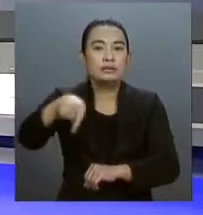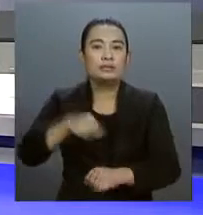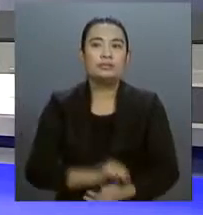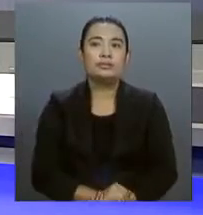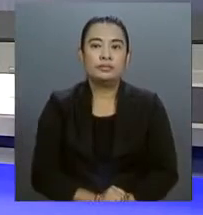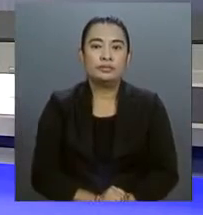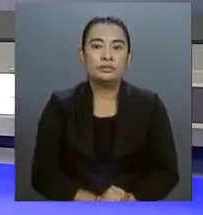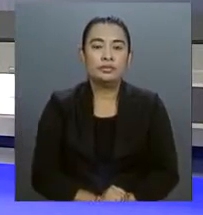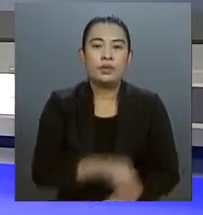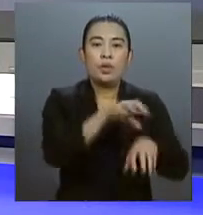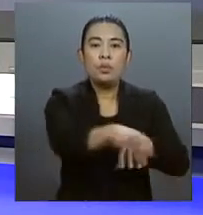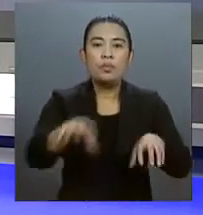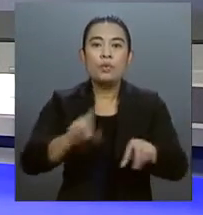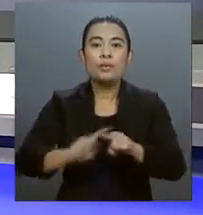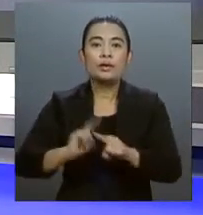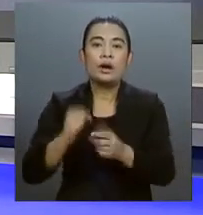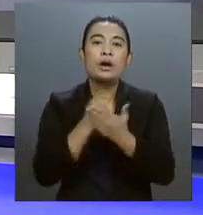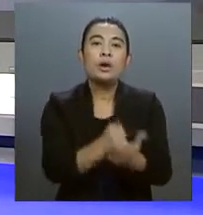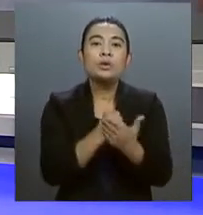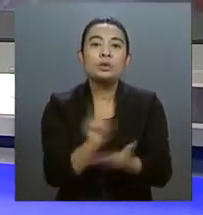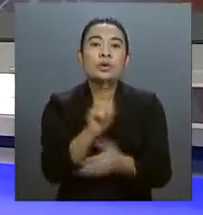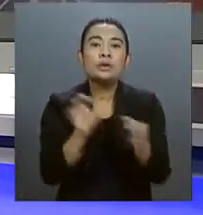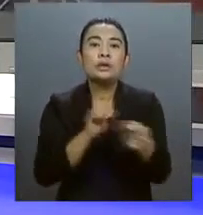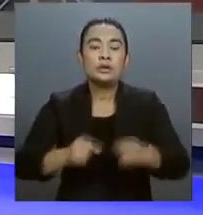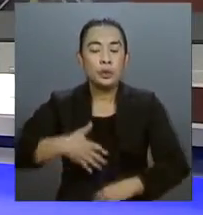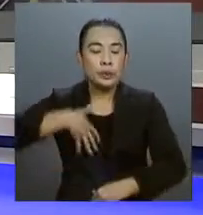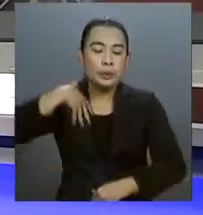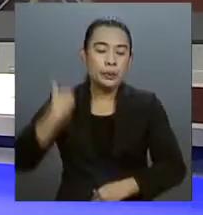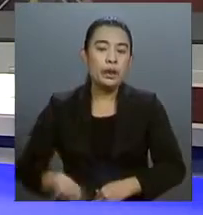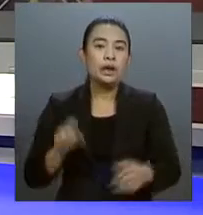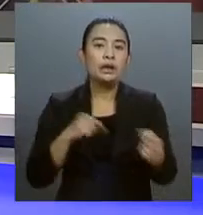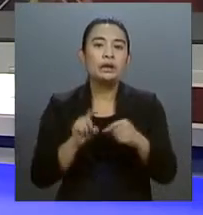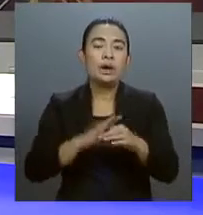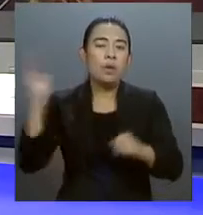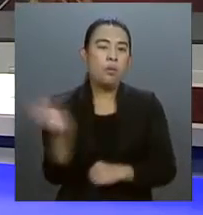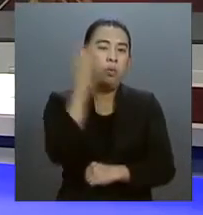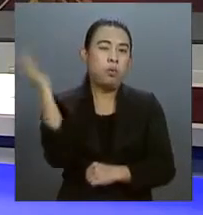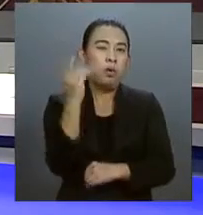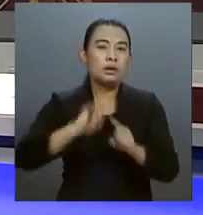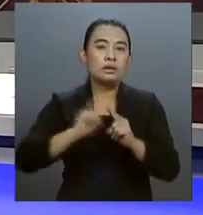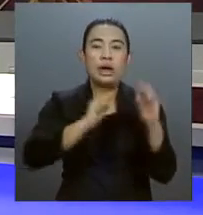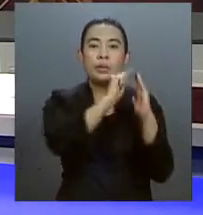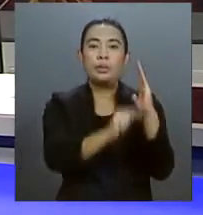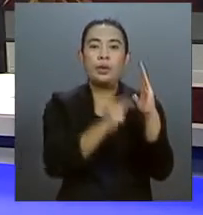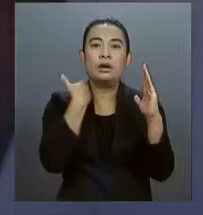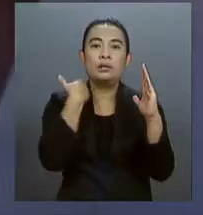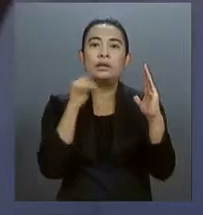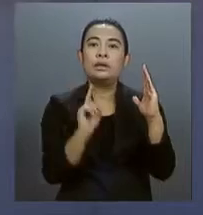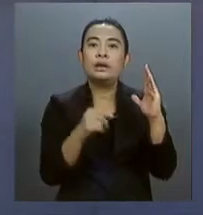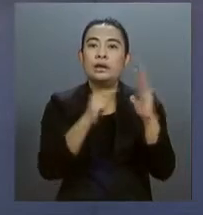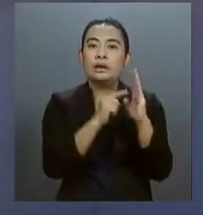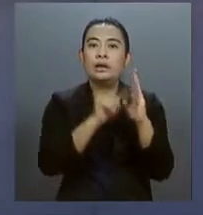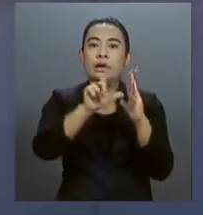หน่วยงานต่างๆเร่งให้ความช่วยเหลือเยาวยาผู้ได้รับความเดือดร้อนจากพายุฤดูร้อนที่เกิดขึ้นในหลายพื้นที่ค่ะโดยเฉพาะที่จังหวัด